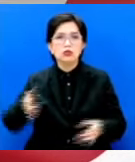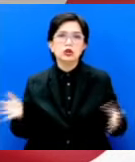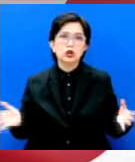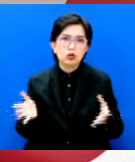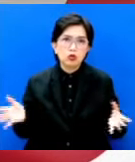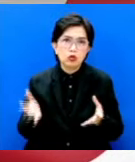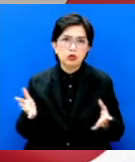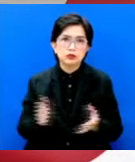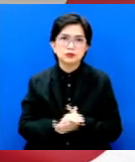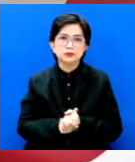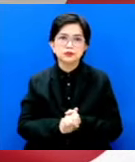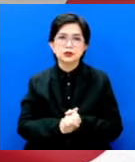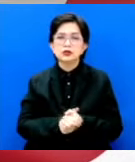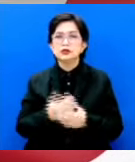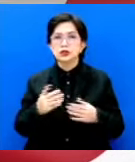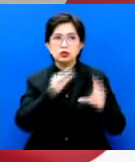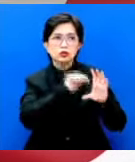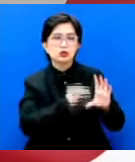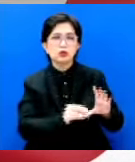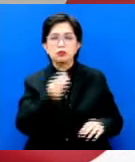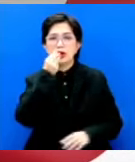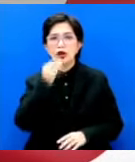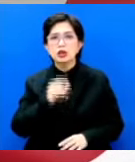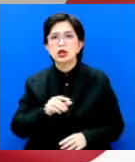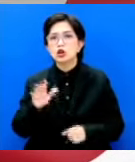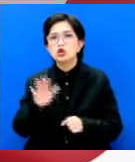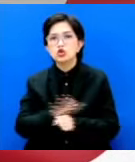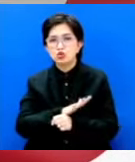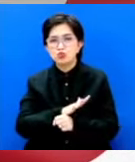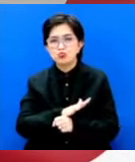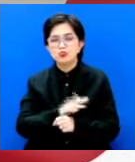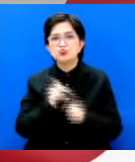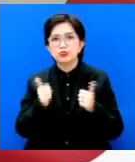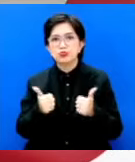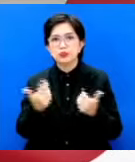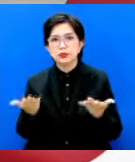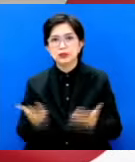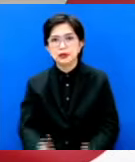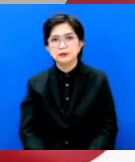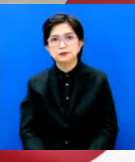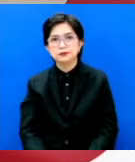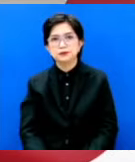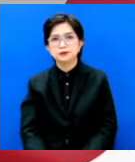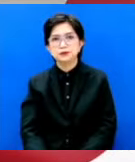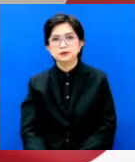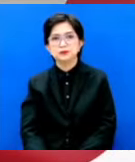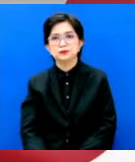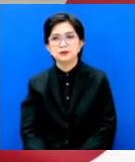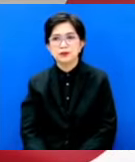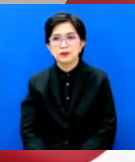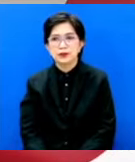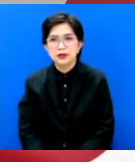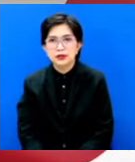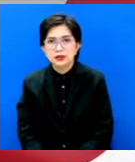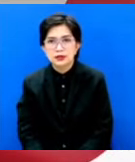agarpasokanpangan diKotaJayapuramencukupidandapat memenuhikebutuhanseluruhwarga KotaJayapura.Terimakasih. Maaf,waktuAndatelah